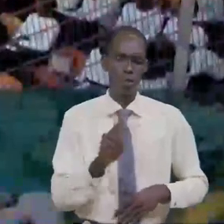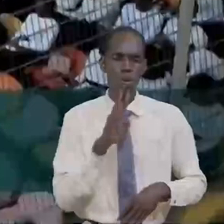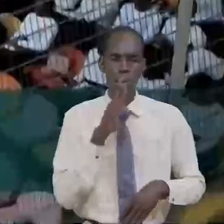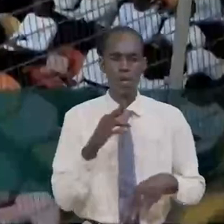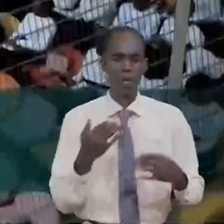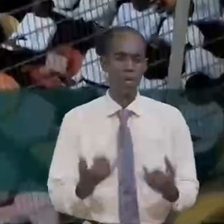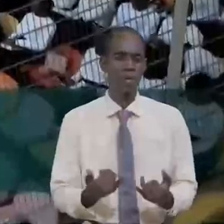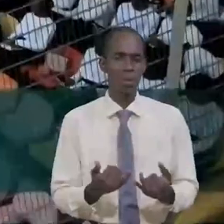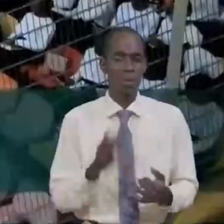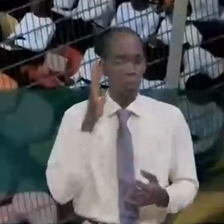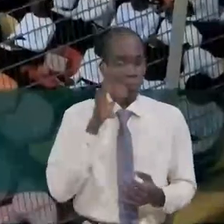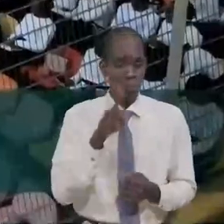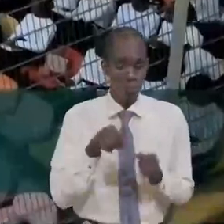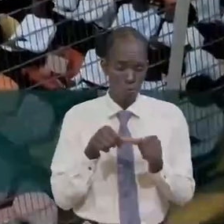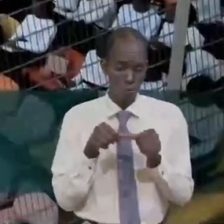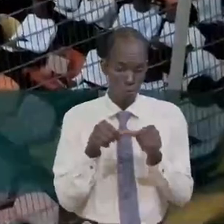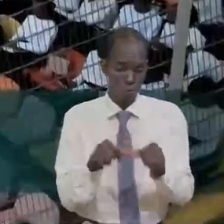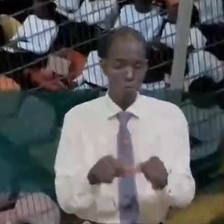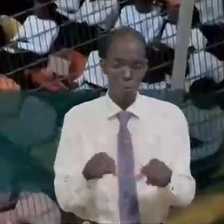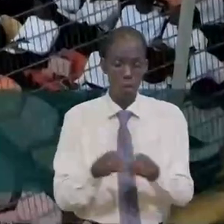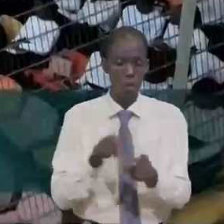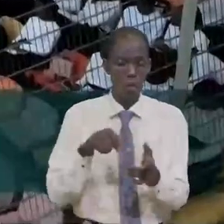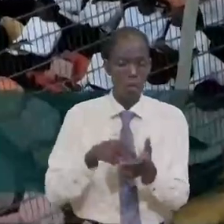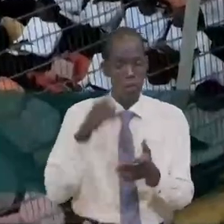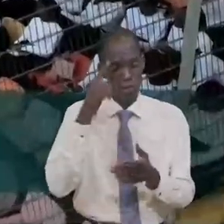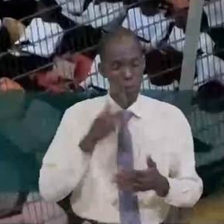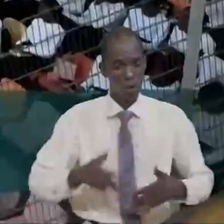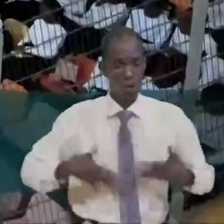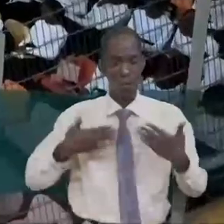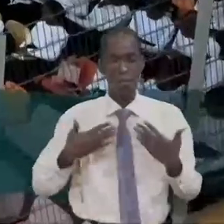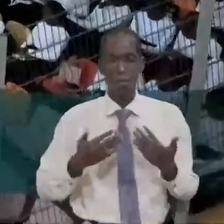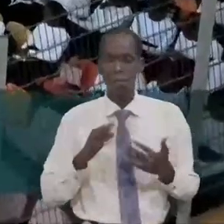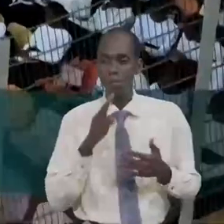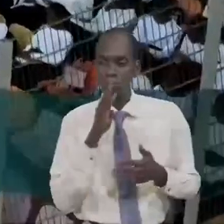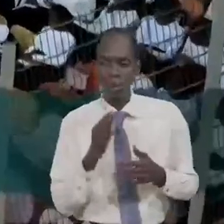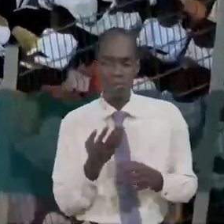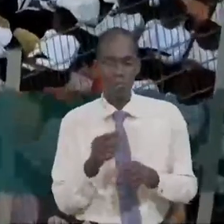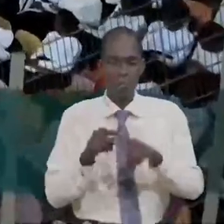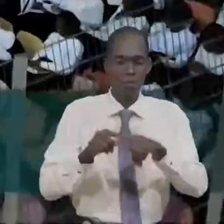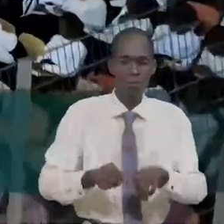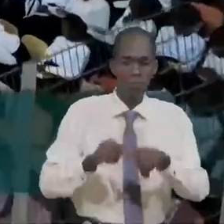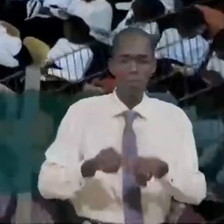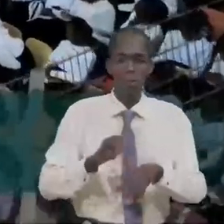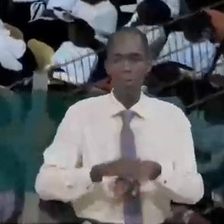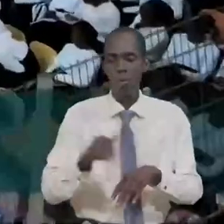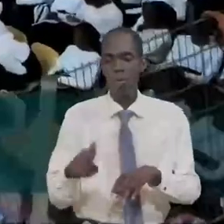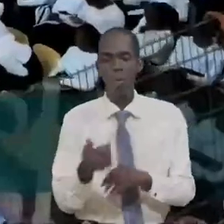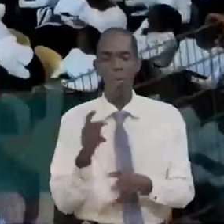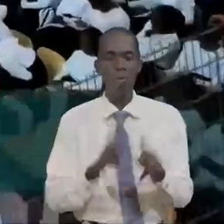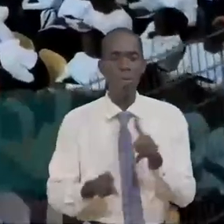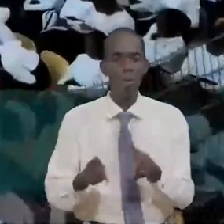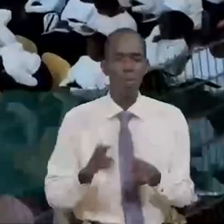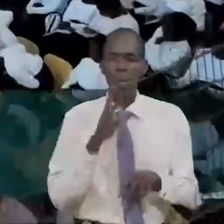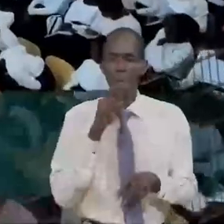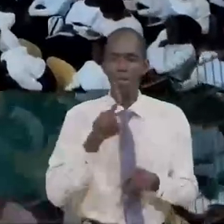demeurer comme ça pendant toute ta vie un parasite en comptant sur les autres est-ce que tu vas demeurer comme ça